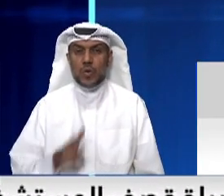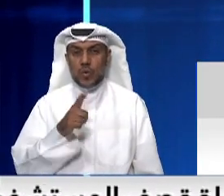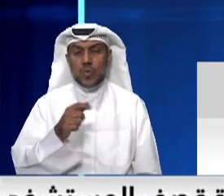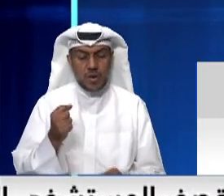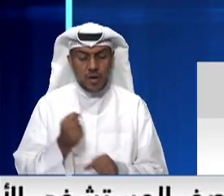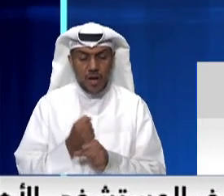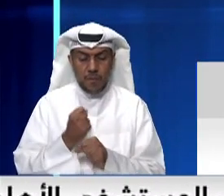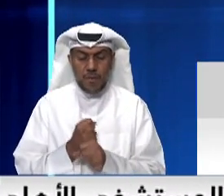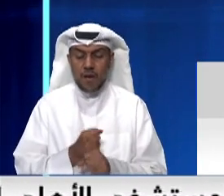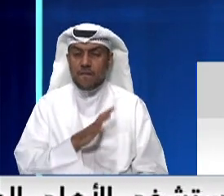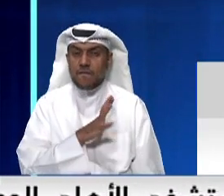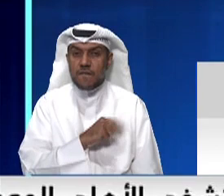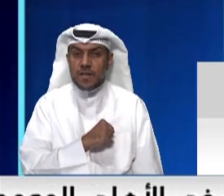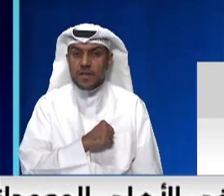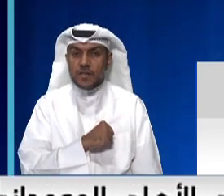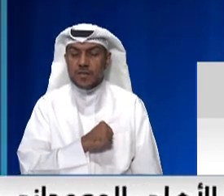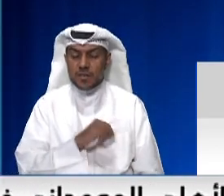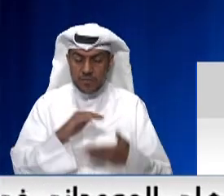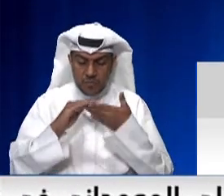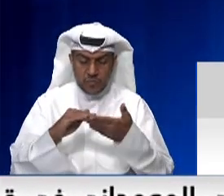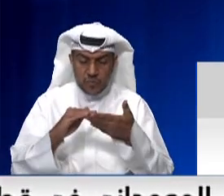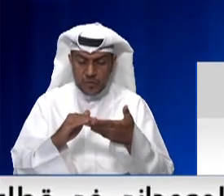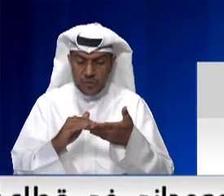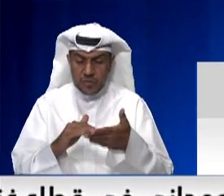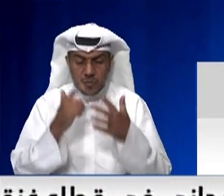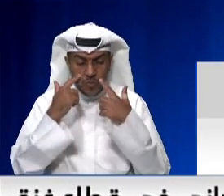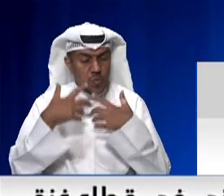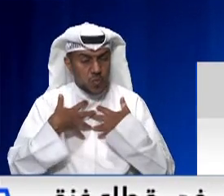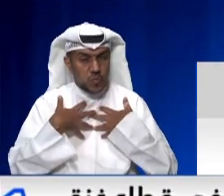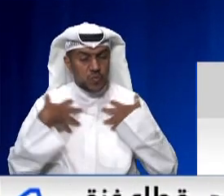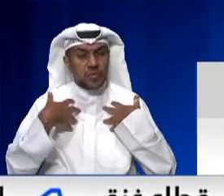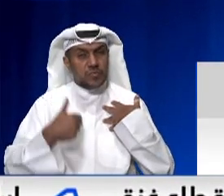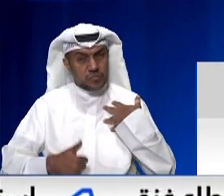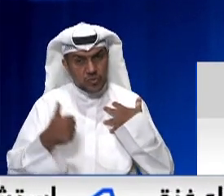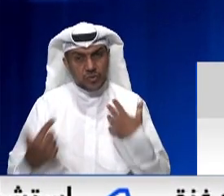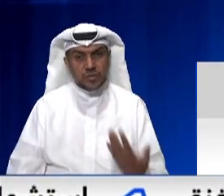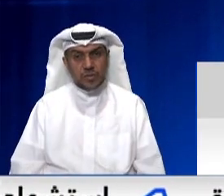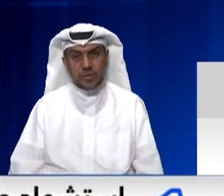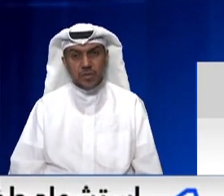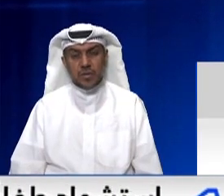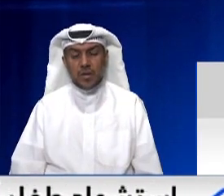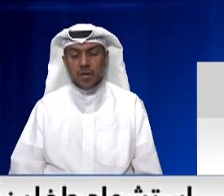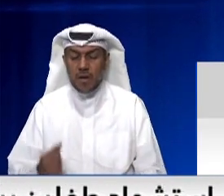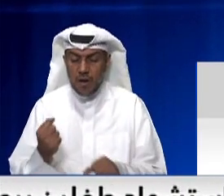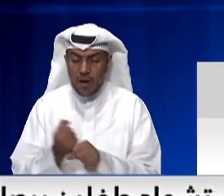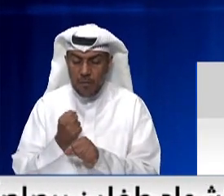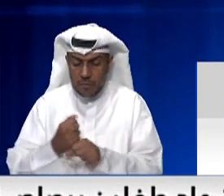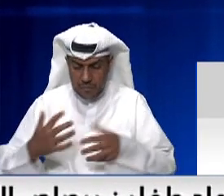المعاناة عن الشعب الفلسطيني الشقيق، وعلى حتمية تضافر الجهود الدولية